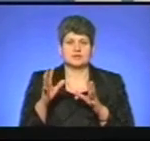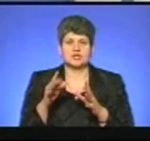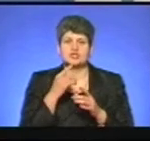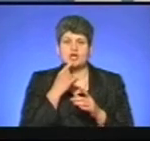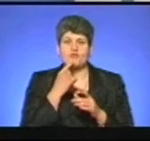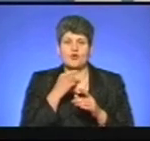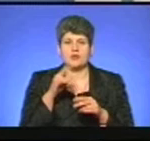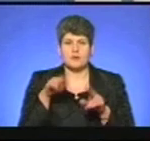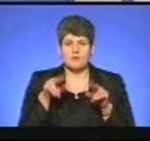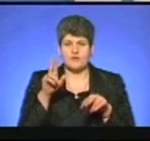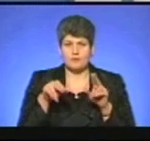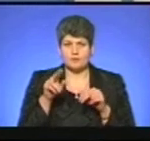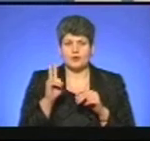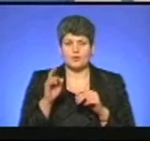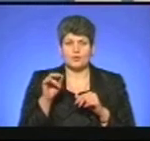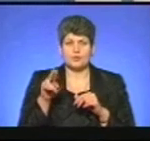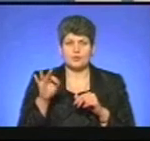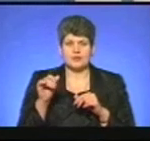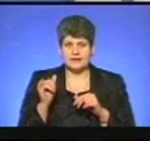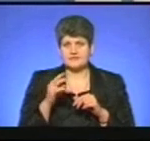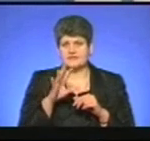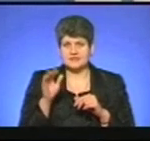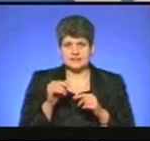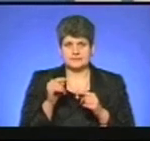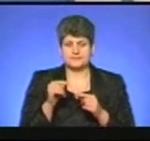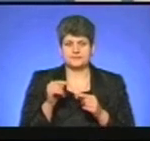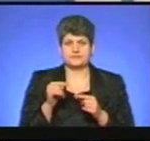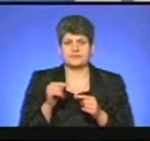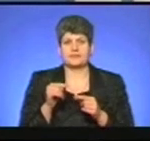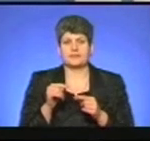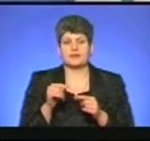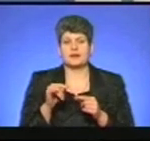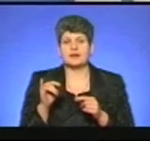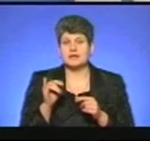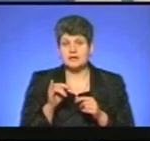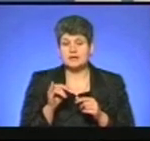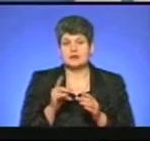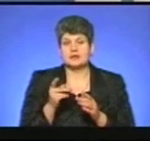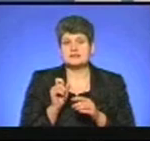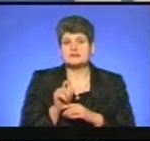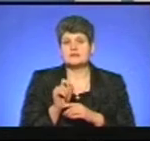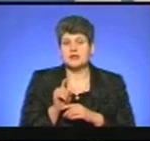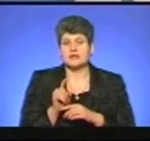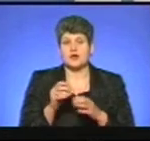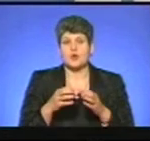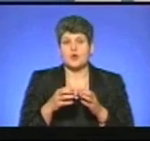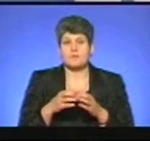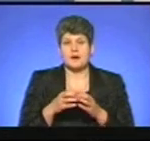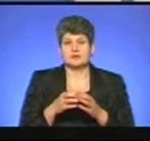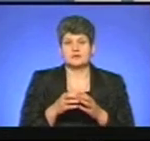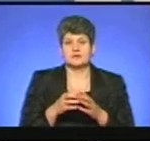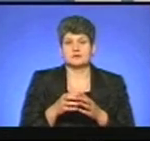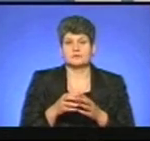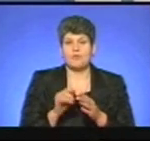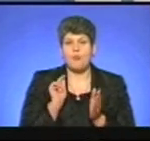куполами пофарбованими, щоб було видно це з неба. Всі співпадіння з Кремлем випадкові. І, відповідно, задача команд мішками з піску попасти